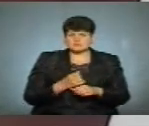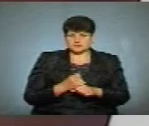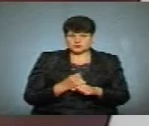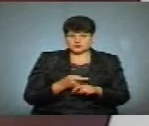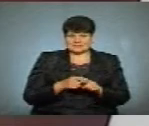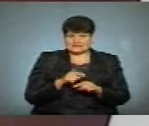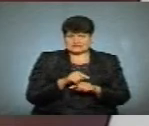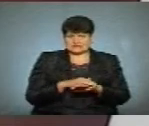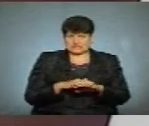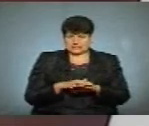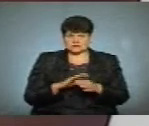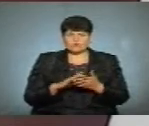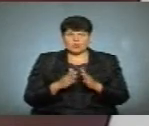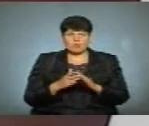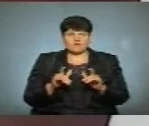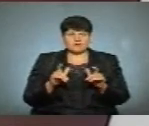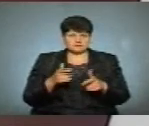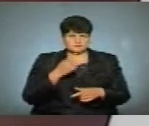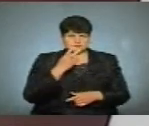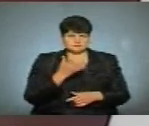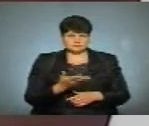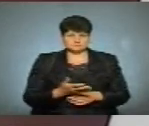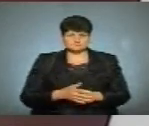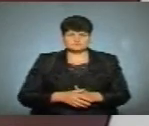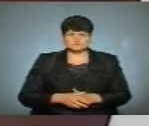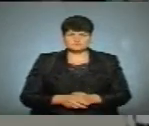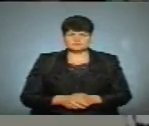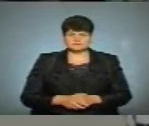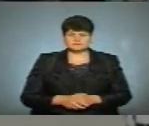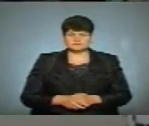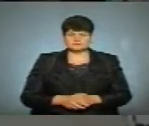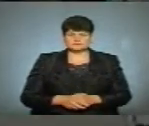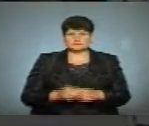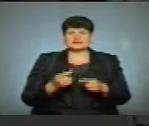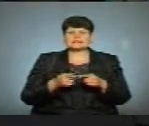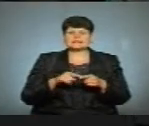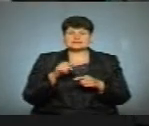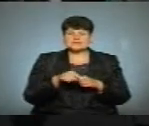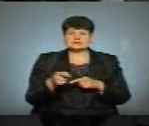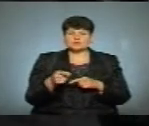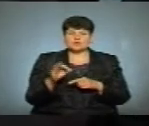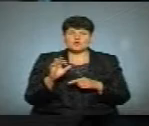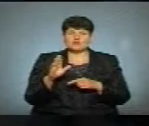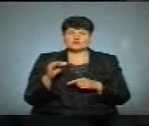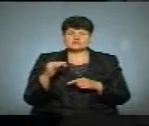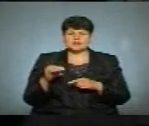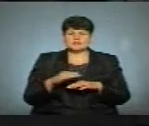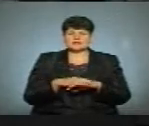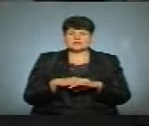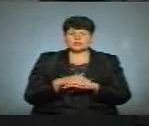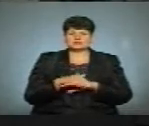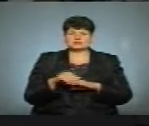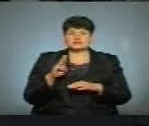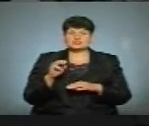ці ринки в умовах карантину, бачила Марія Котенко. Це тернопільський овочевий ринок на вулиці